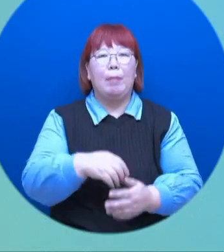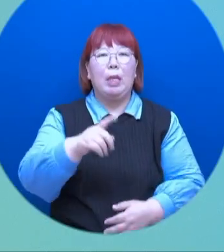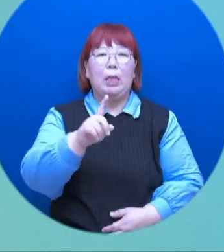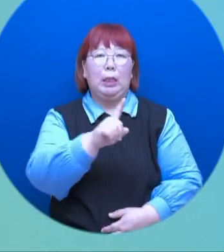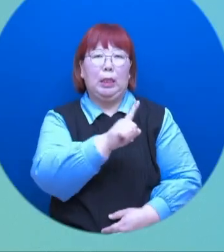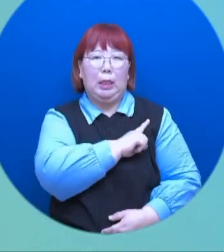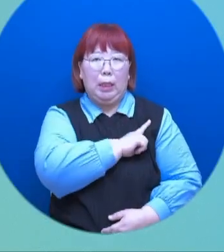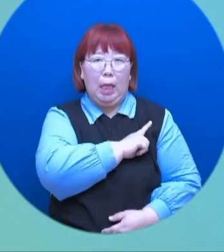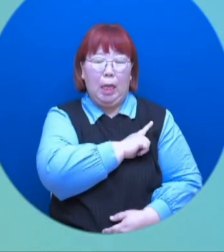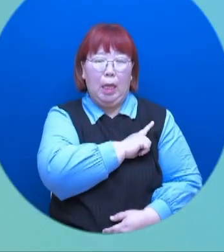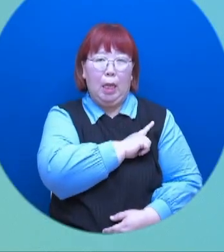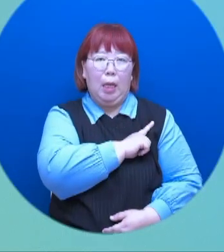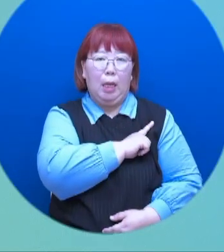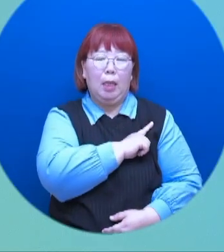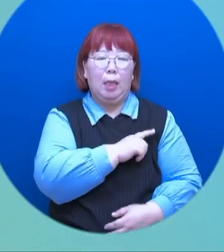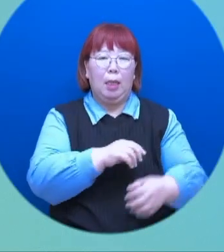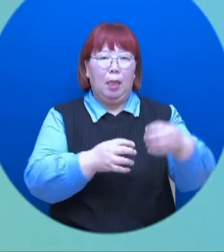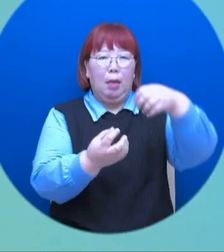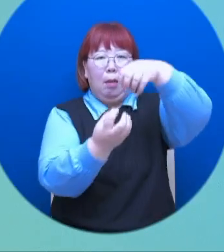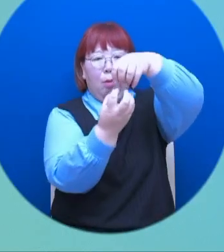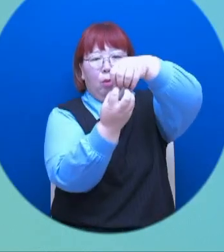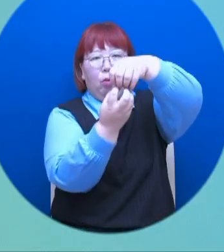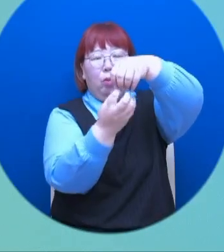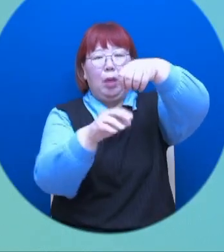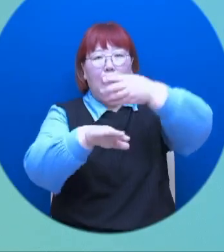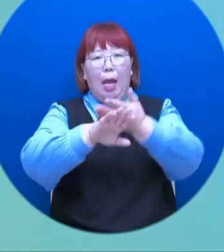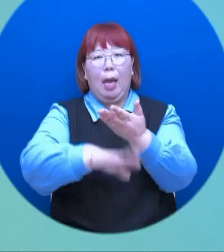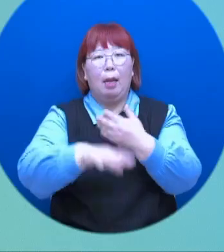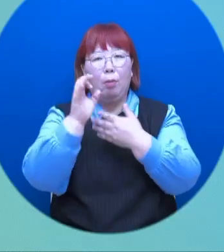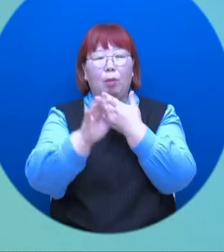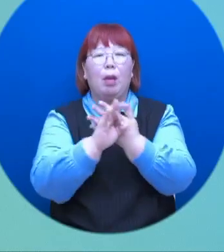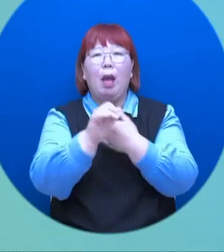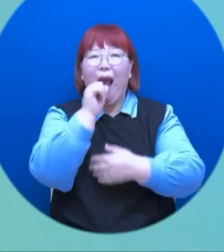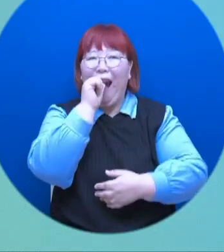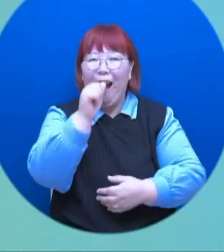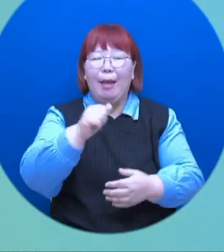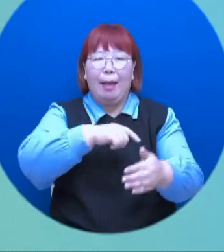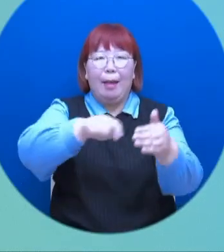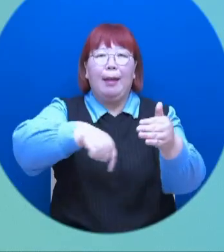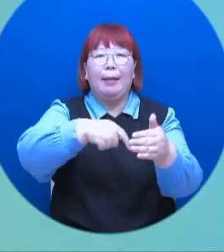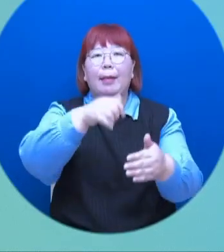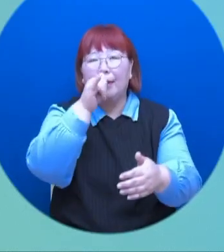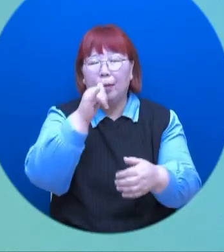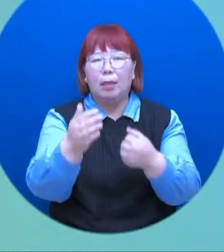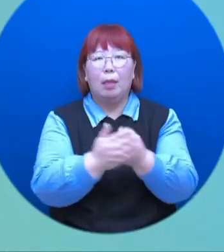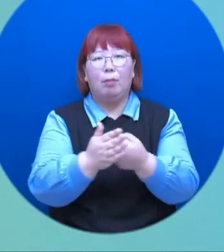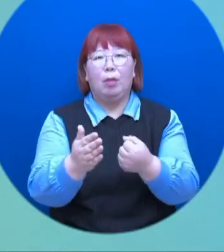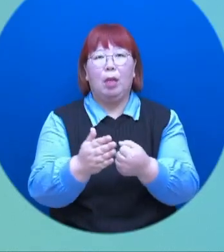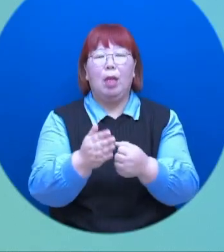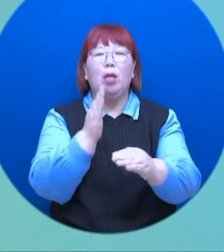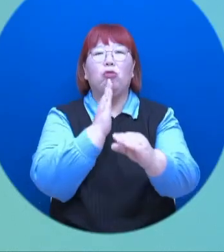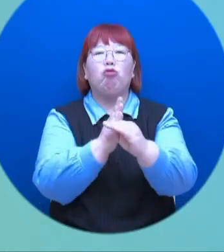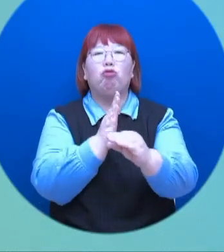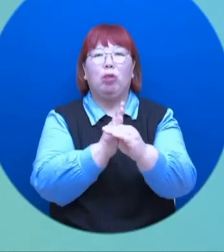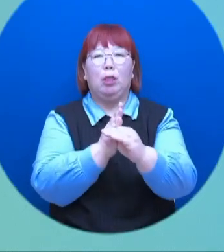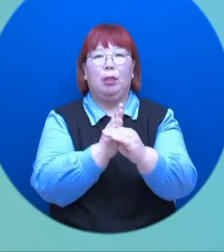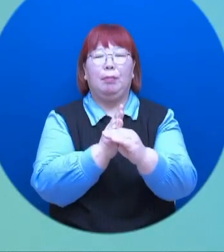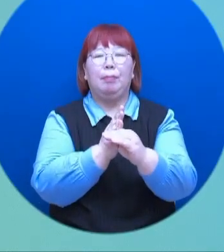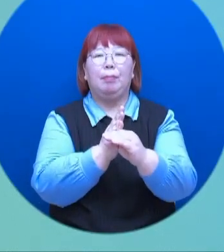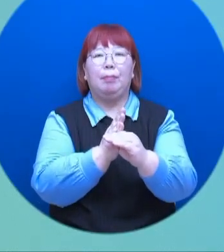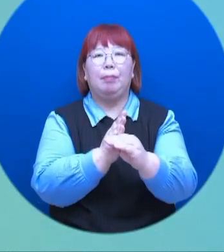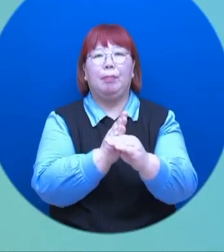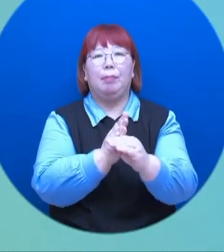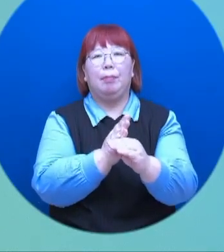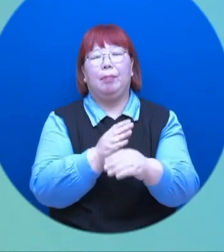무거운 쇳덩어리가 있어요. 그리하여 그 무거운 쇳덩이를 중심하여 오뚜기는 바로 서는 거예요. 여러분, 그